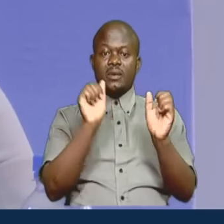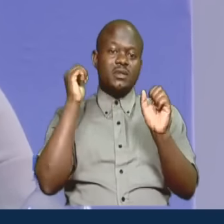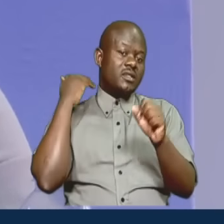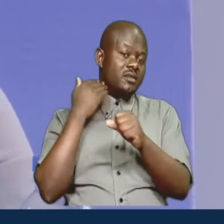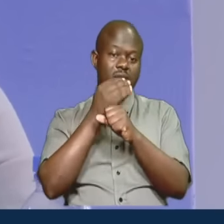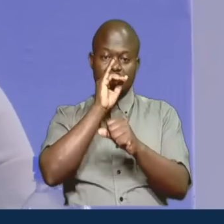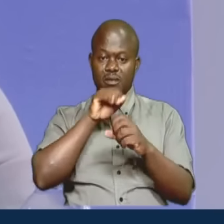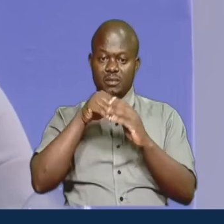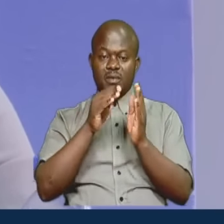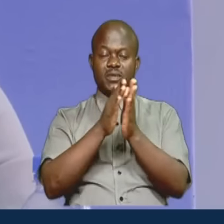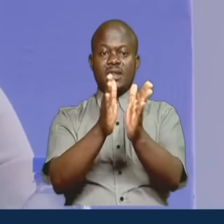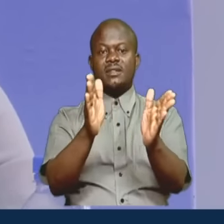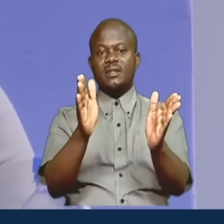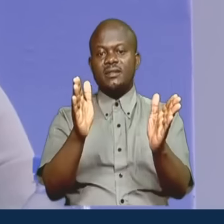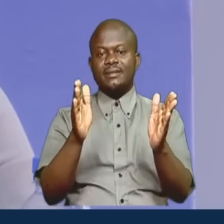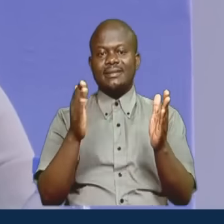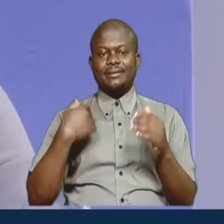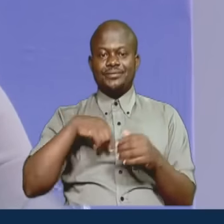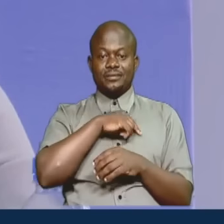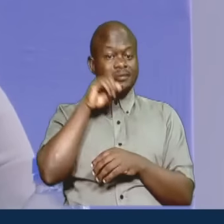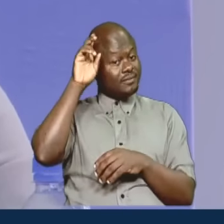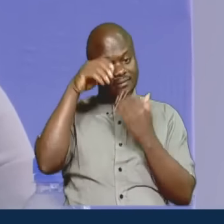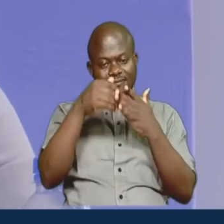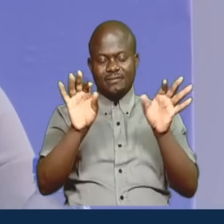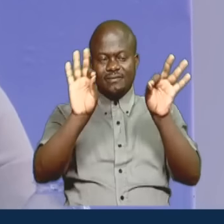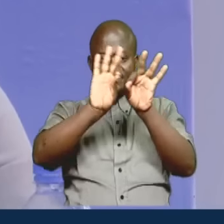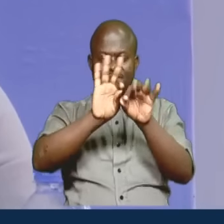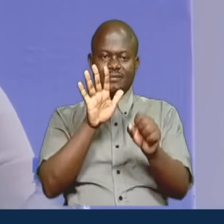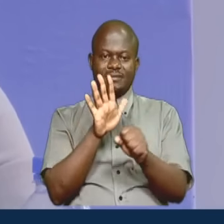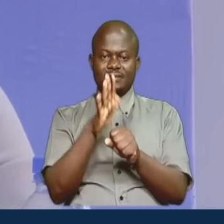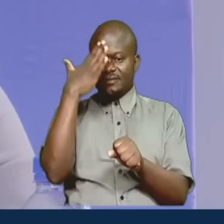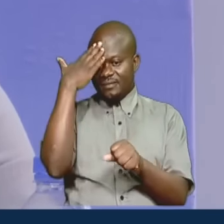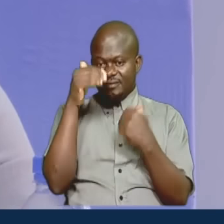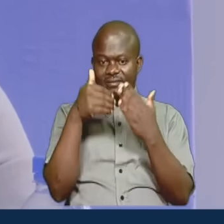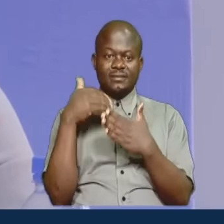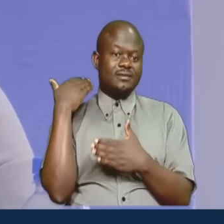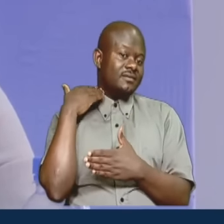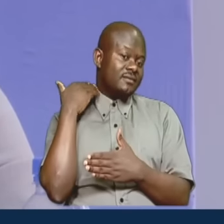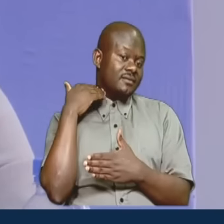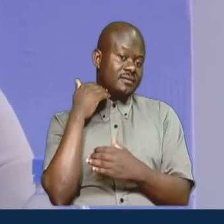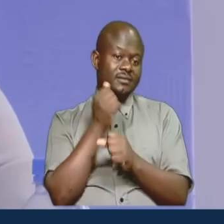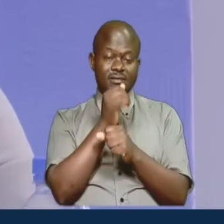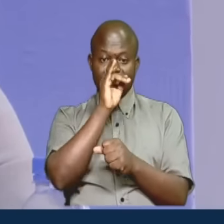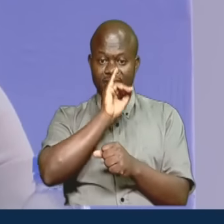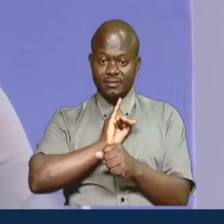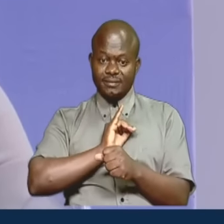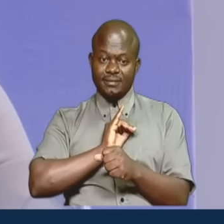rusange, twumva ko ari ingirakamaro kuko Jenoside yakorewe Abatutsi